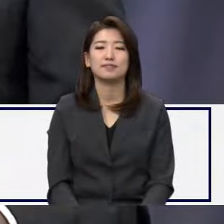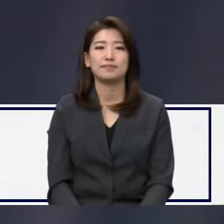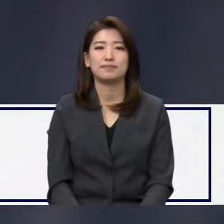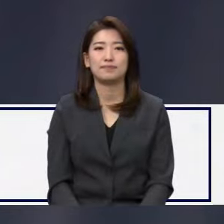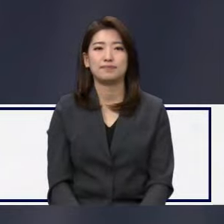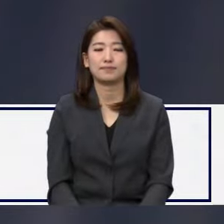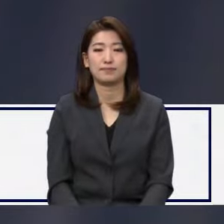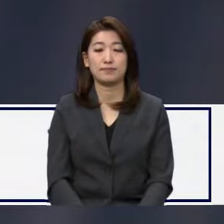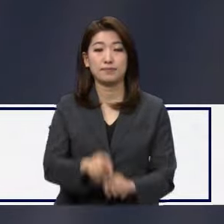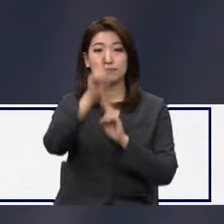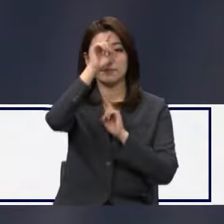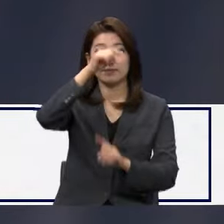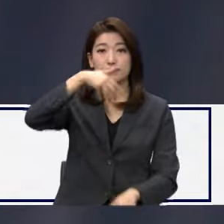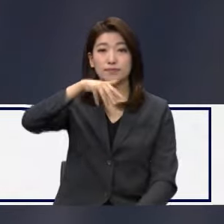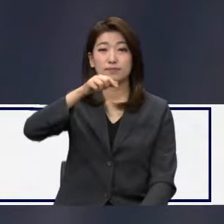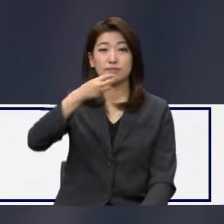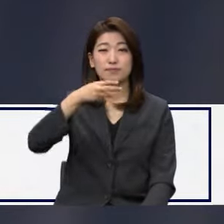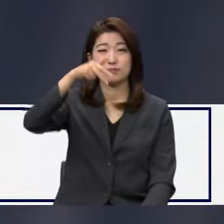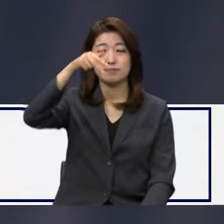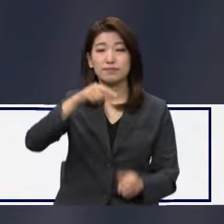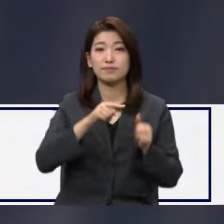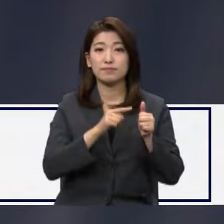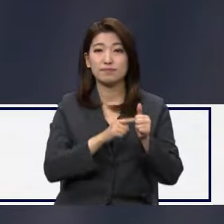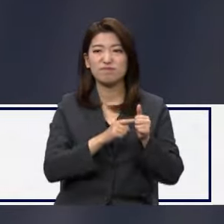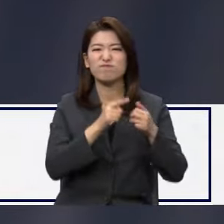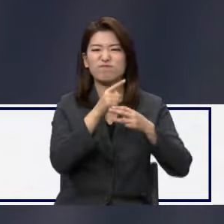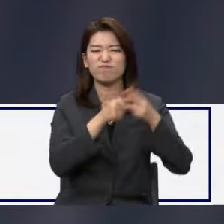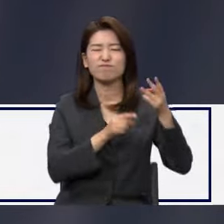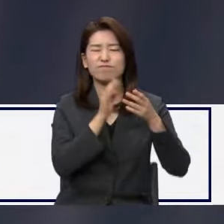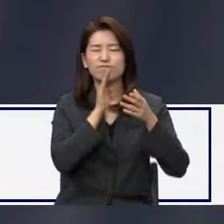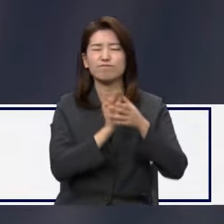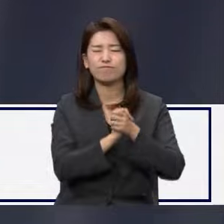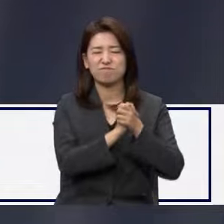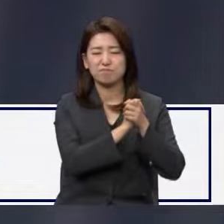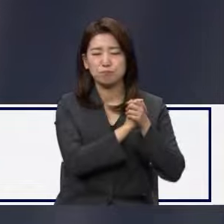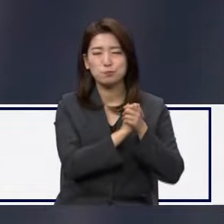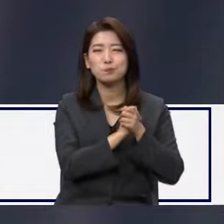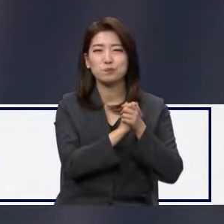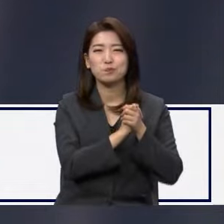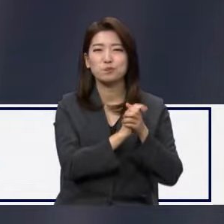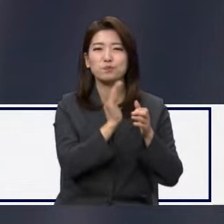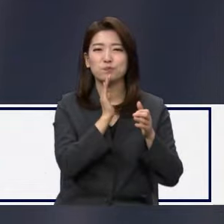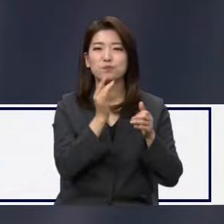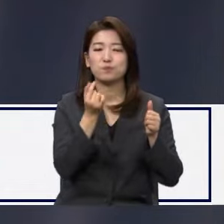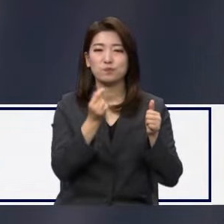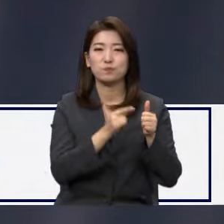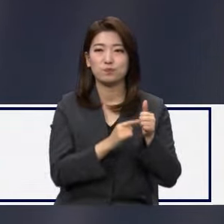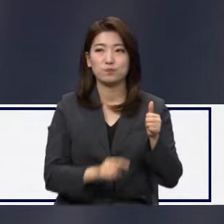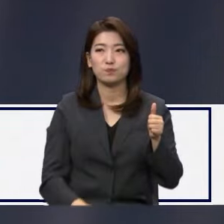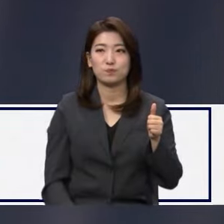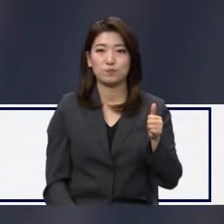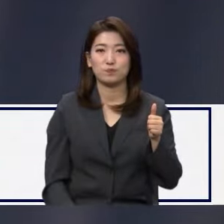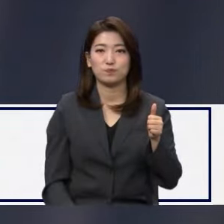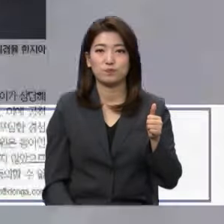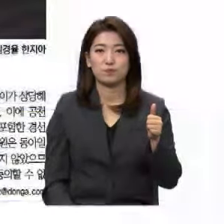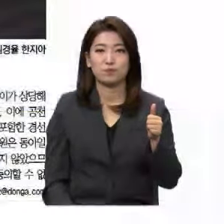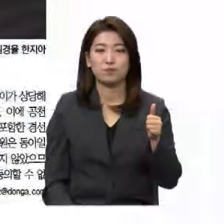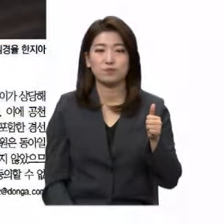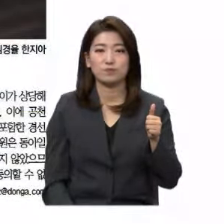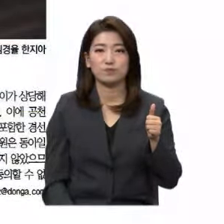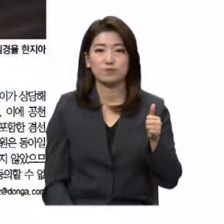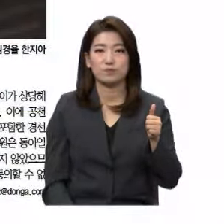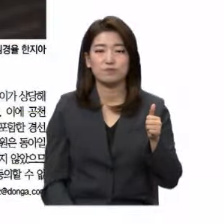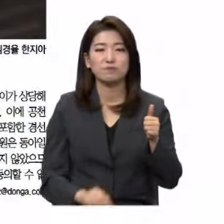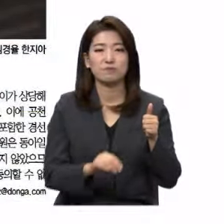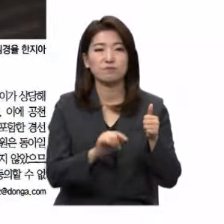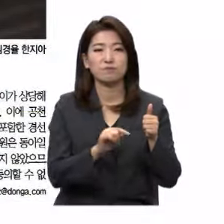의원 같은 경우는 뭐 윤석열 대통령과 굉장히 이제 좀 연관성이 있다라고 저희가 볼 수 있다 보니 신윤이 하는 이런 좀 표현까지도 나온